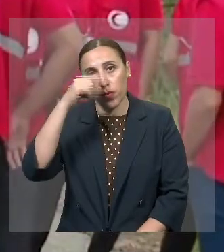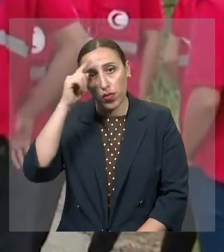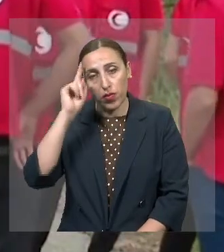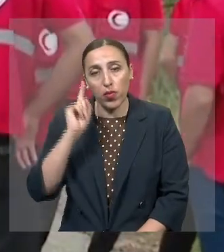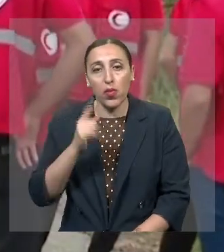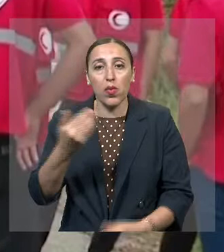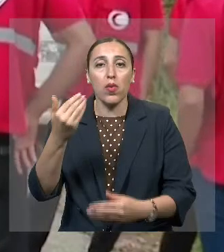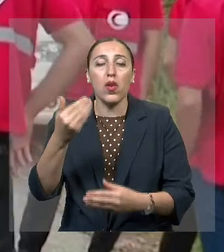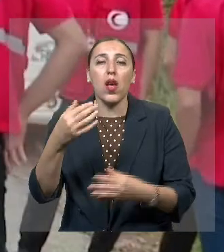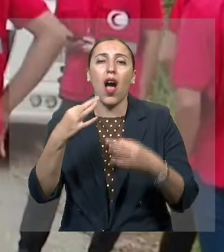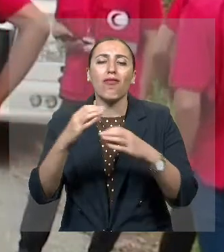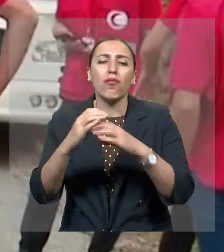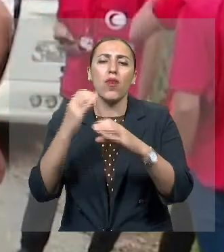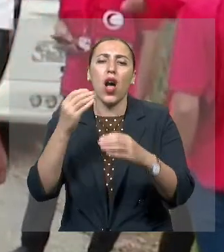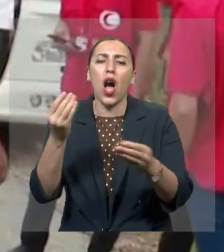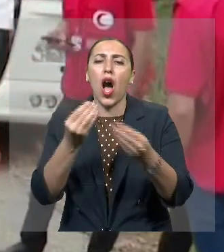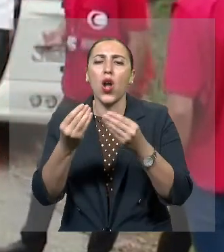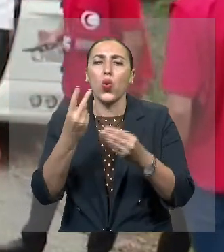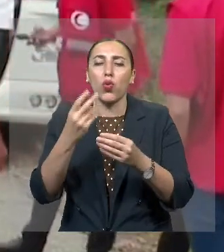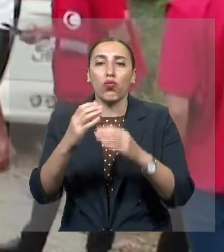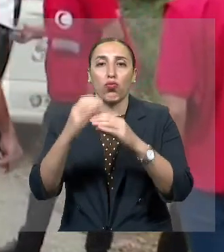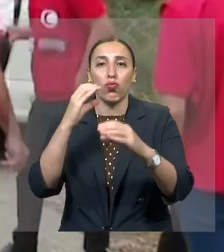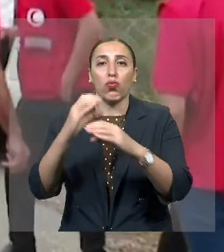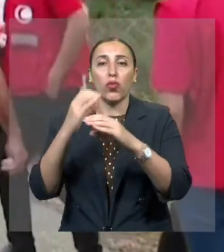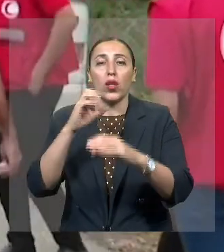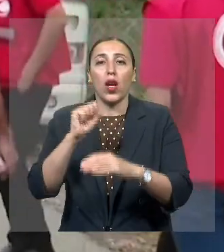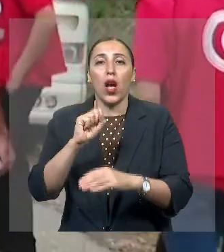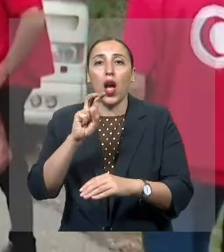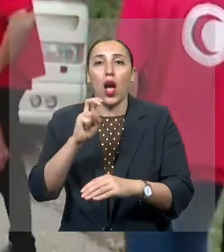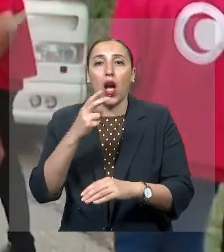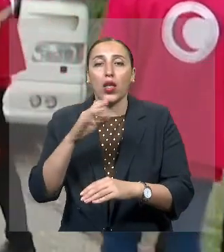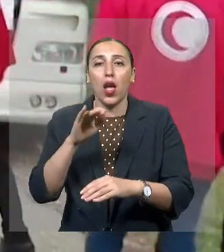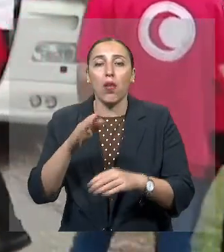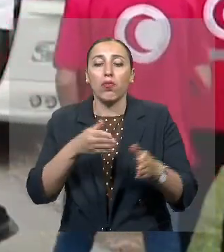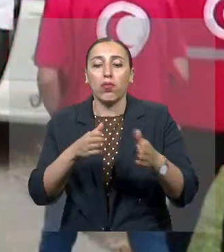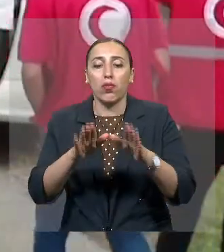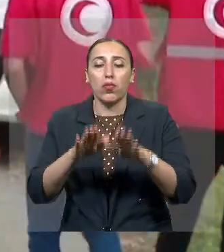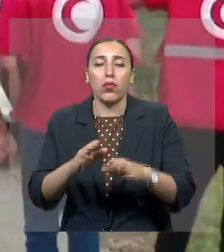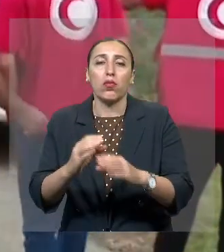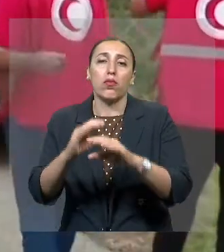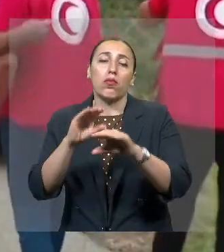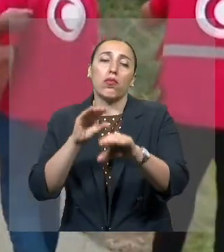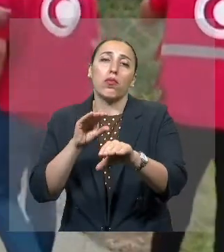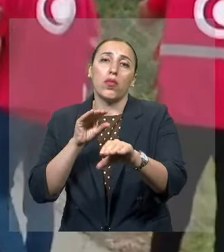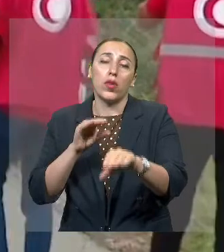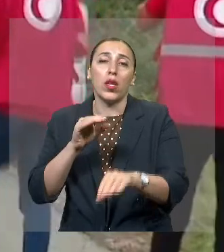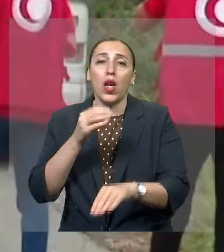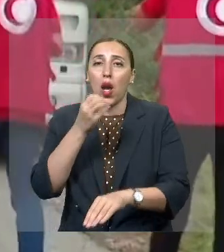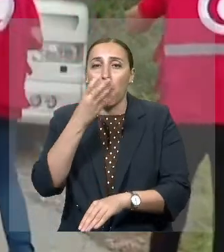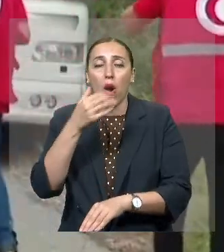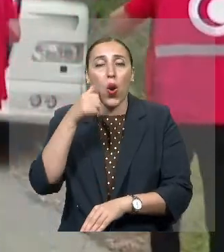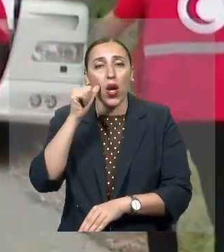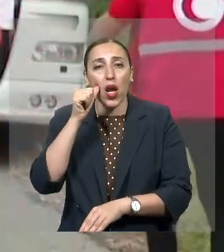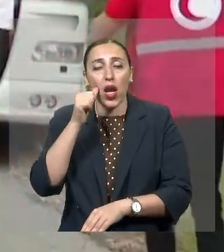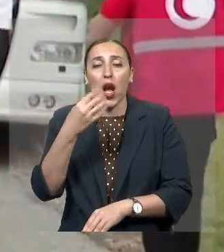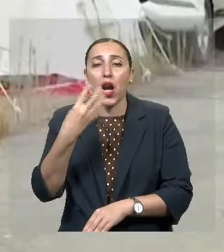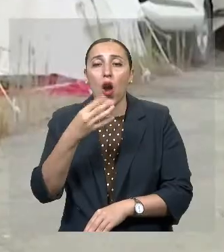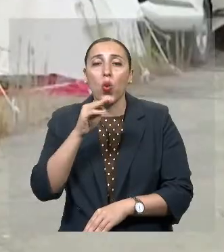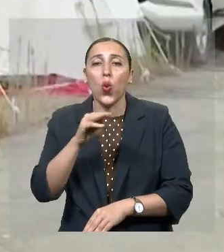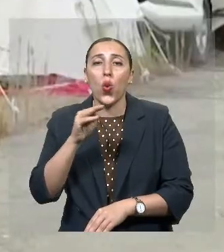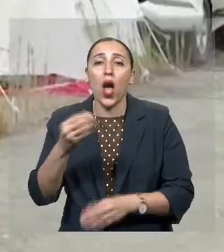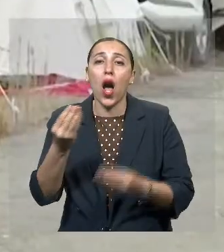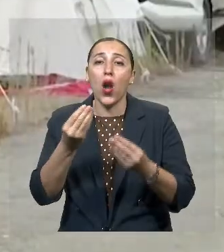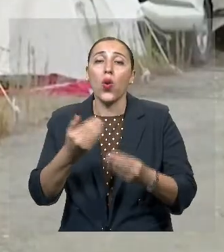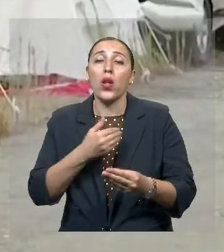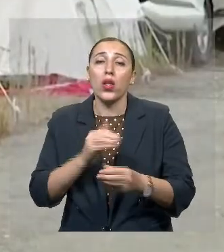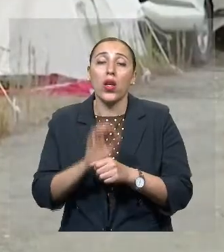Ադրբեջանական ալյուրով բեռնված երկու բեռնատարները Աղդամում դեռ սպասում են։ Բաքուն Երևանից փորձում է 40 տոննա ալյուր ուղարկել